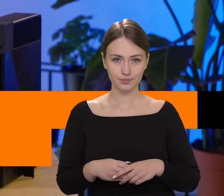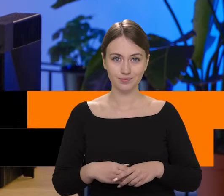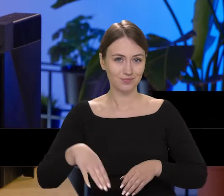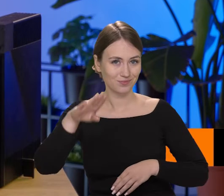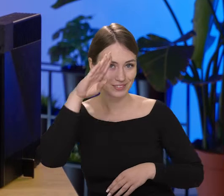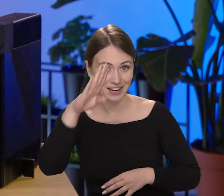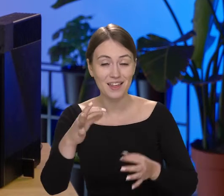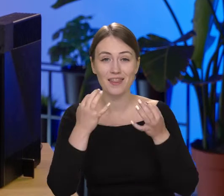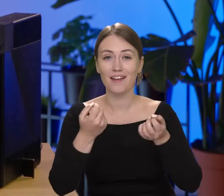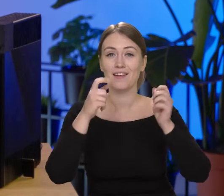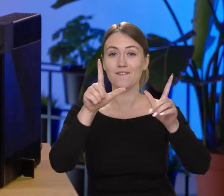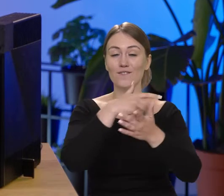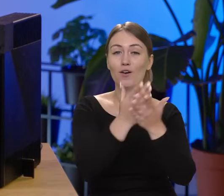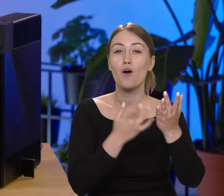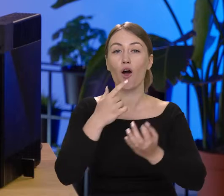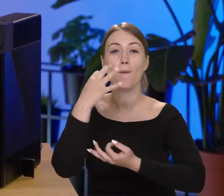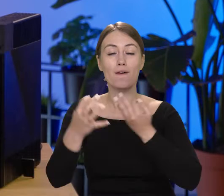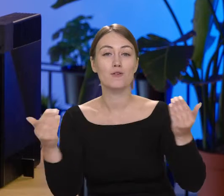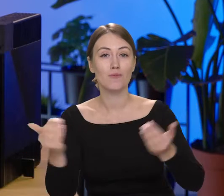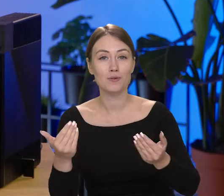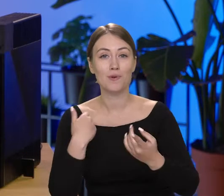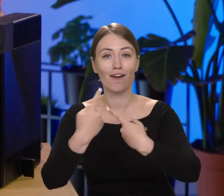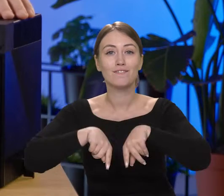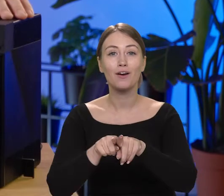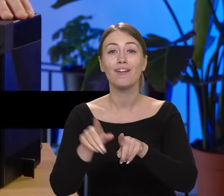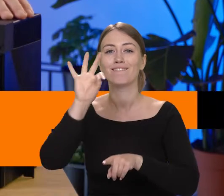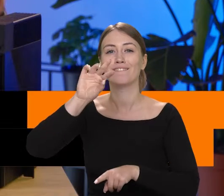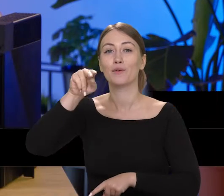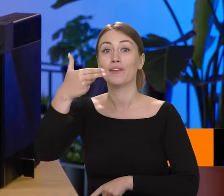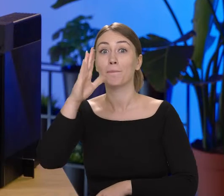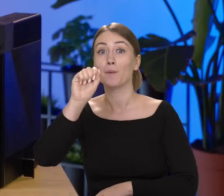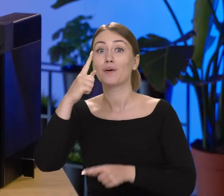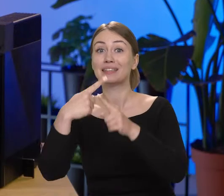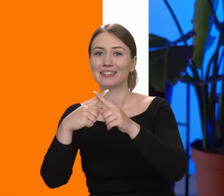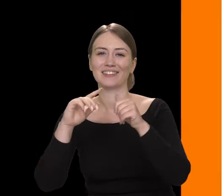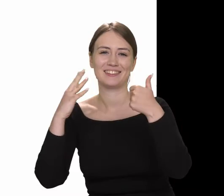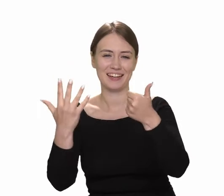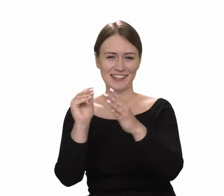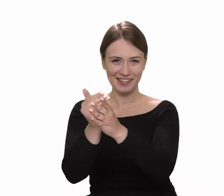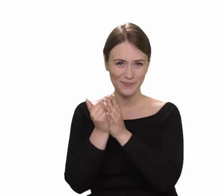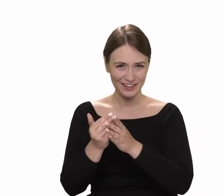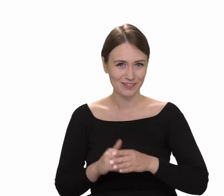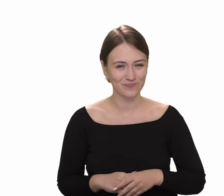Cześć! W tym odcinku opowiem o funkcjach, które wprowadziliśmy w Fanboxie 6. Zapraszam!